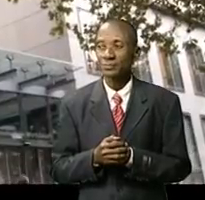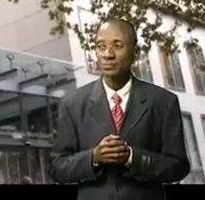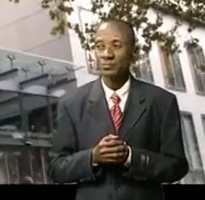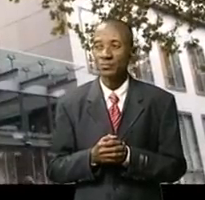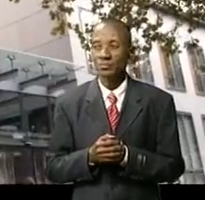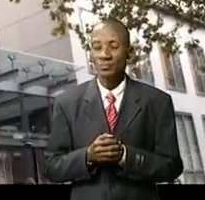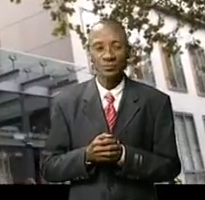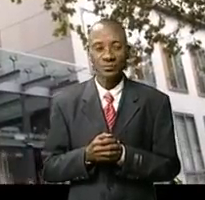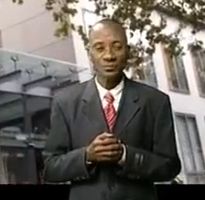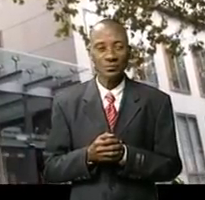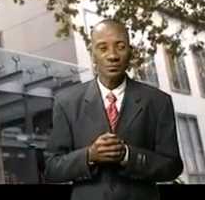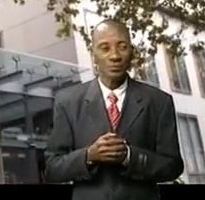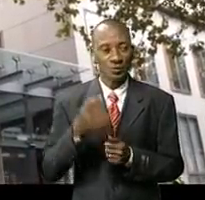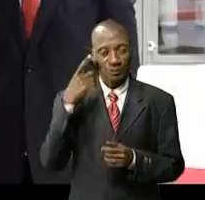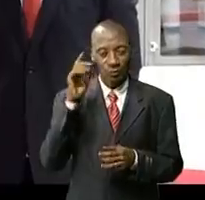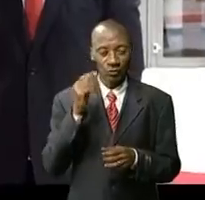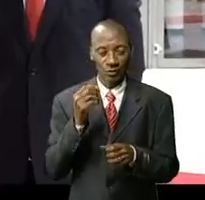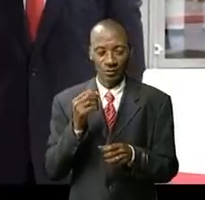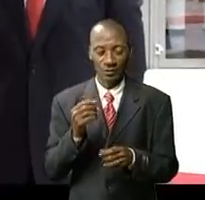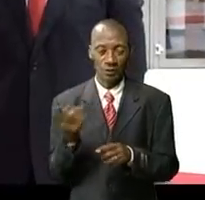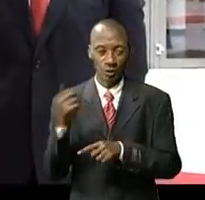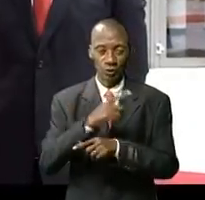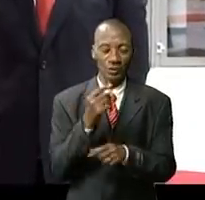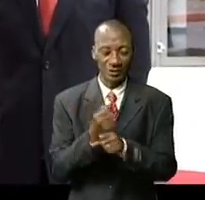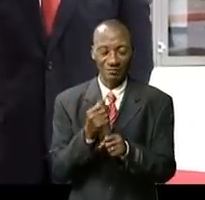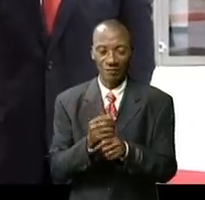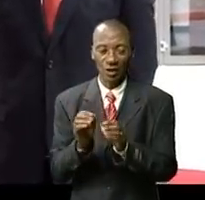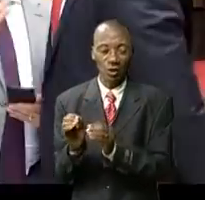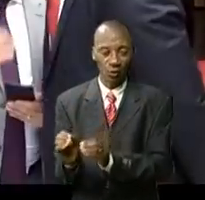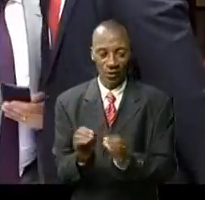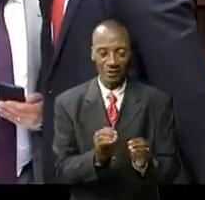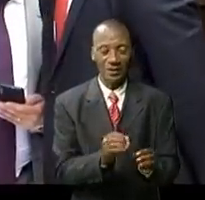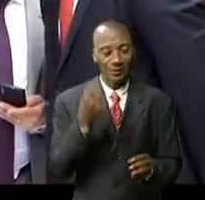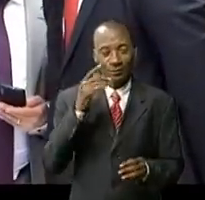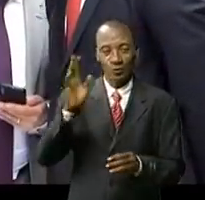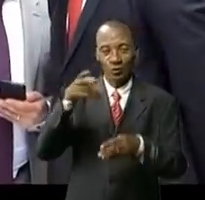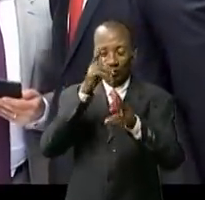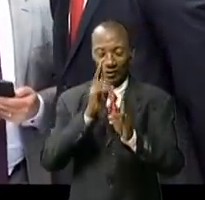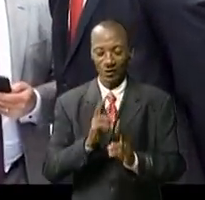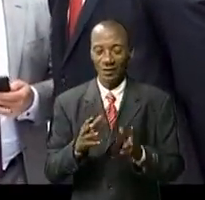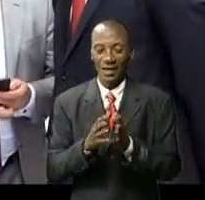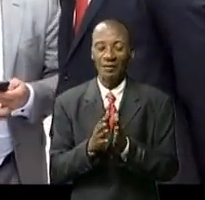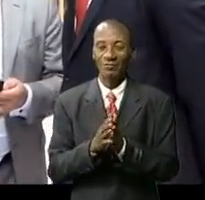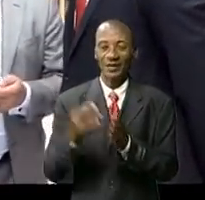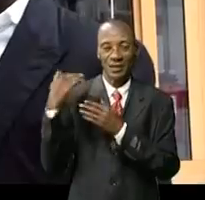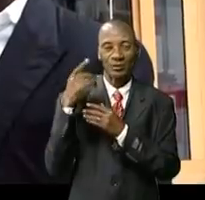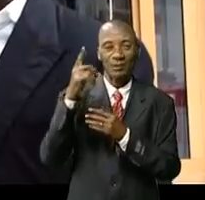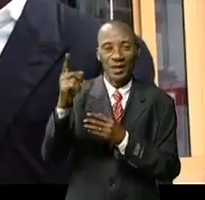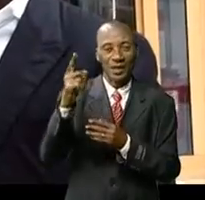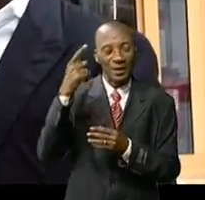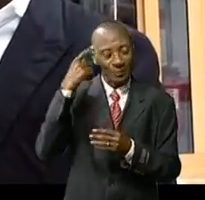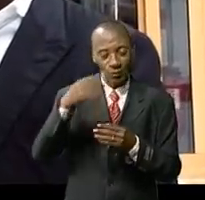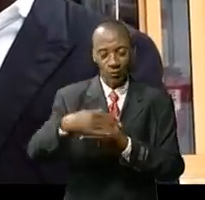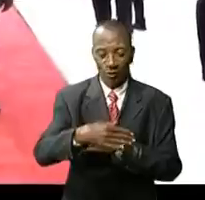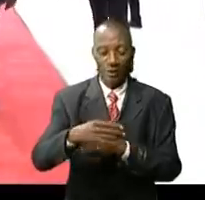En marge du déjeuner de travail organisé en son honneur à Berlin par le président de la Chambre allemande du commerce et de